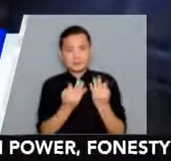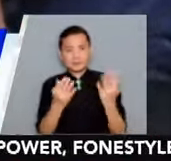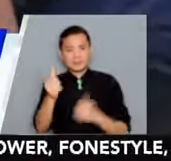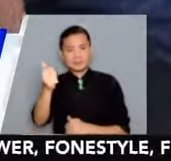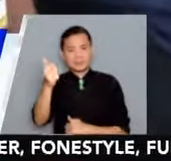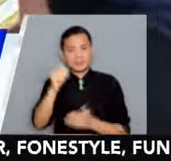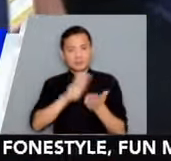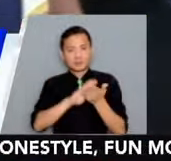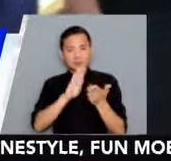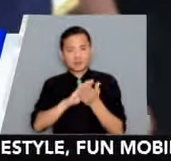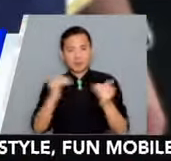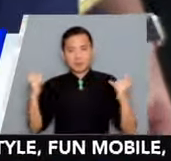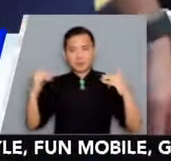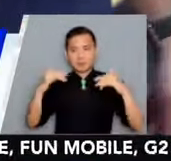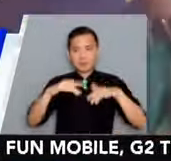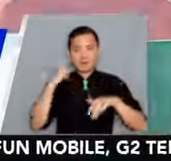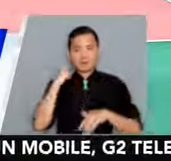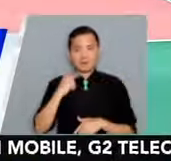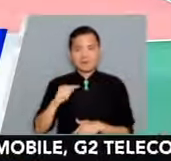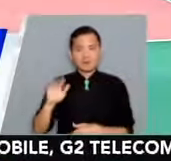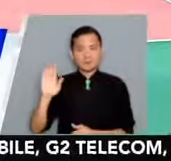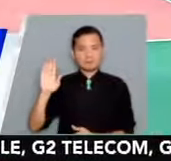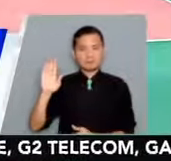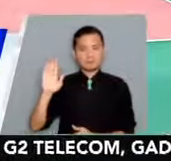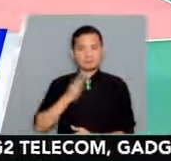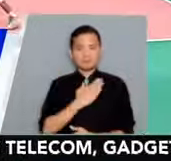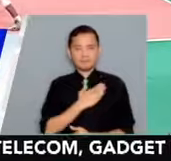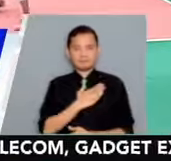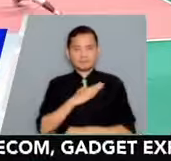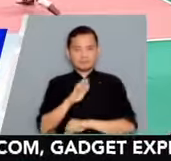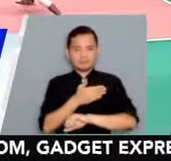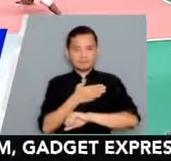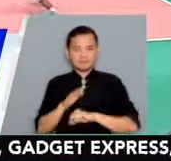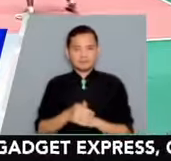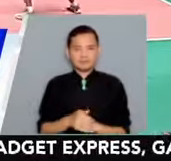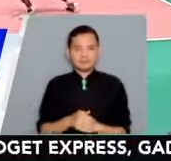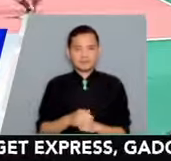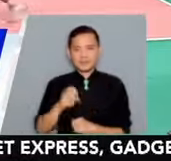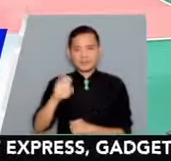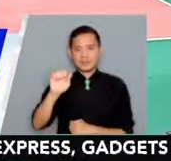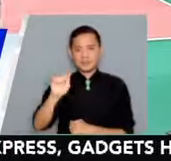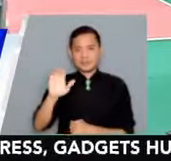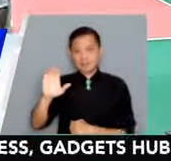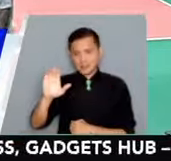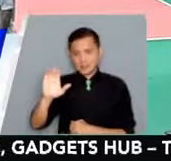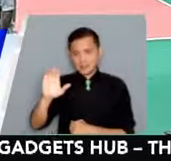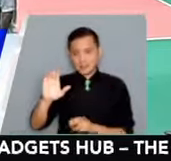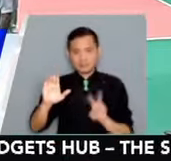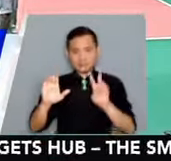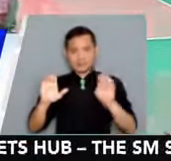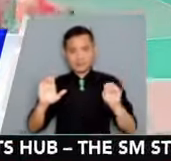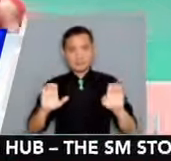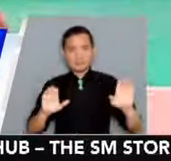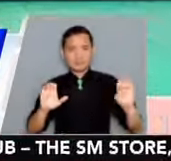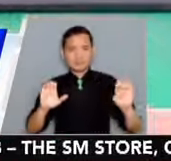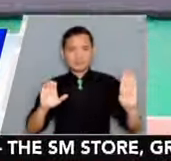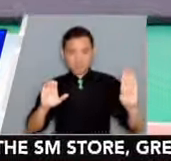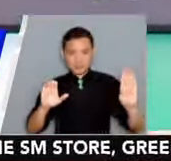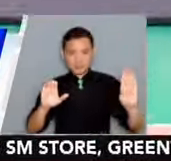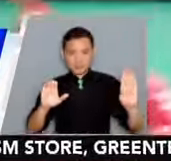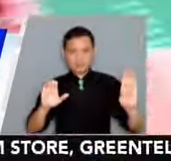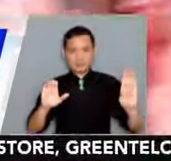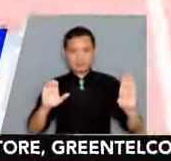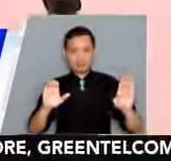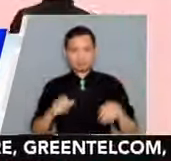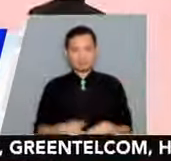ceremony. Sa men's division, unang nagtatapat ang EAC Generals at CSB Blazers. Panalo rin yan